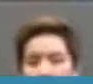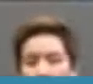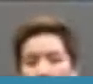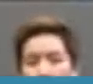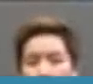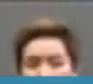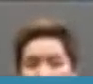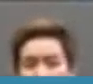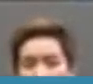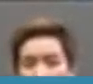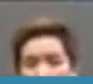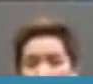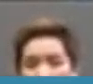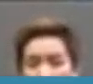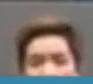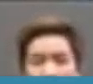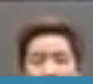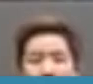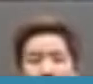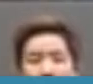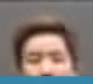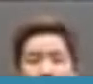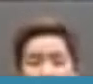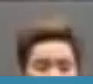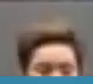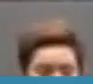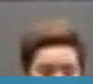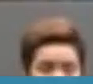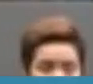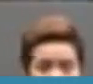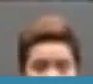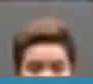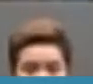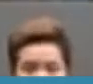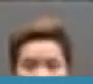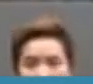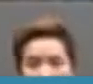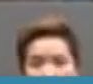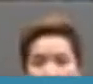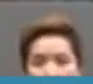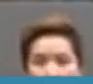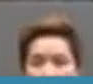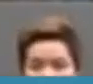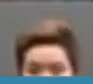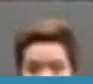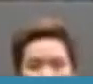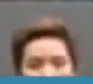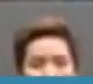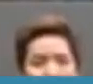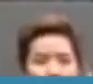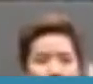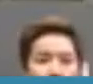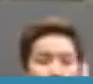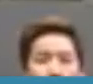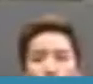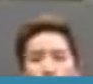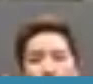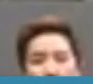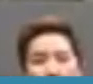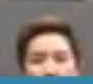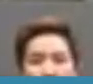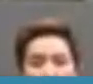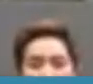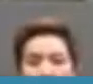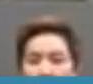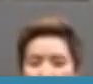ครับเพราะเราคาดหวังว่าจะเอารถไฟรางคู่เนี่ยทำรถไฟช่วงสั้นวิ่งระหว่างอาจจะเป็นหนองคายแล้วก็ในเมื